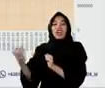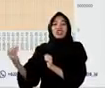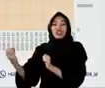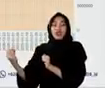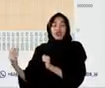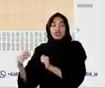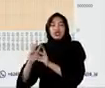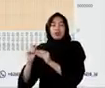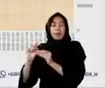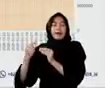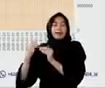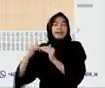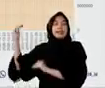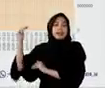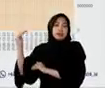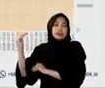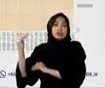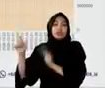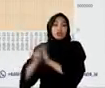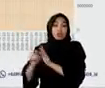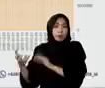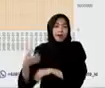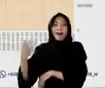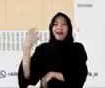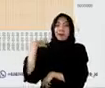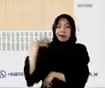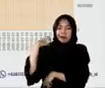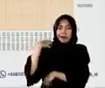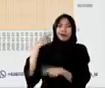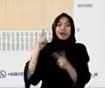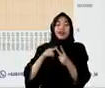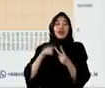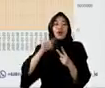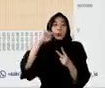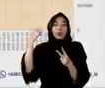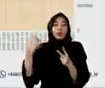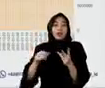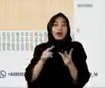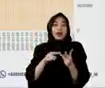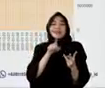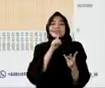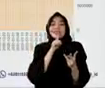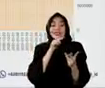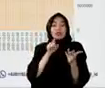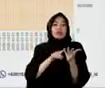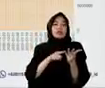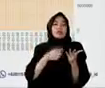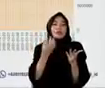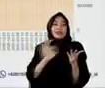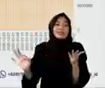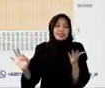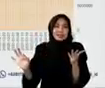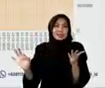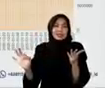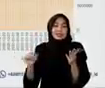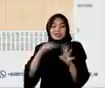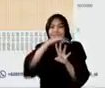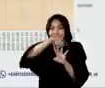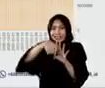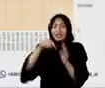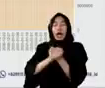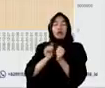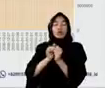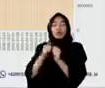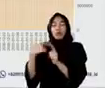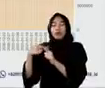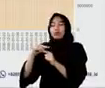di dunia pada periode tersebut, yaitu Amerika Serikat, Rusia, Inggris, dan Perancis. Kasus aktif